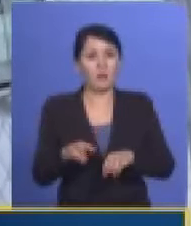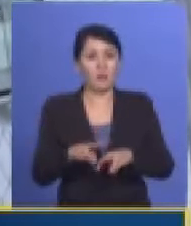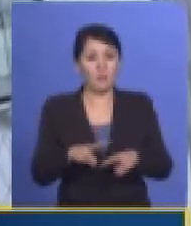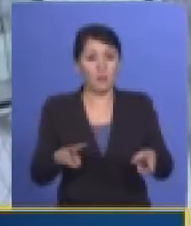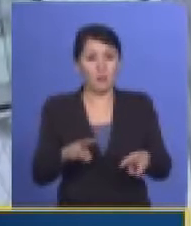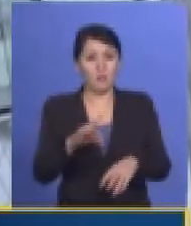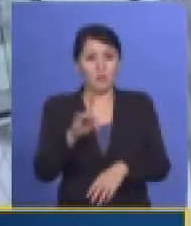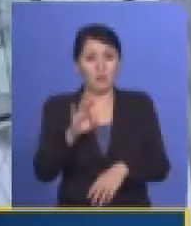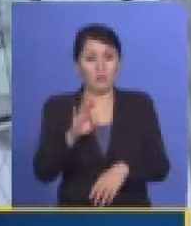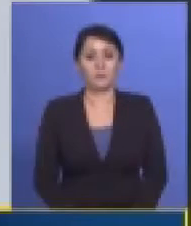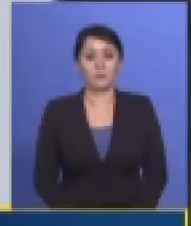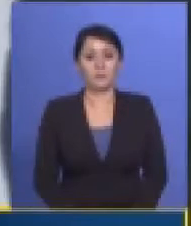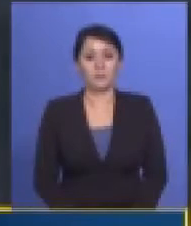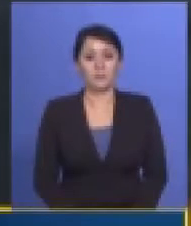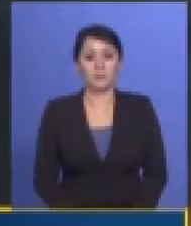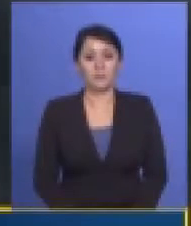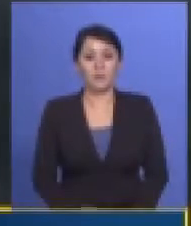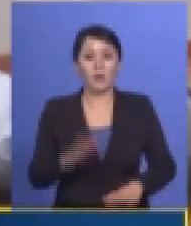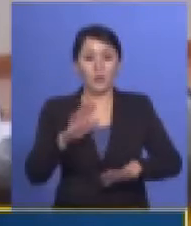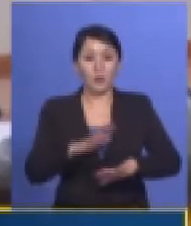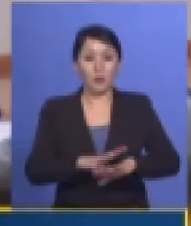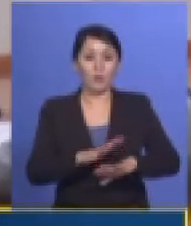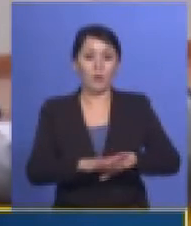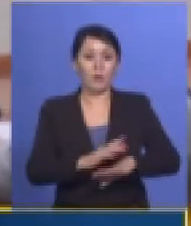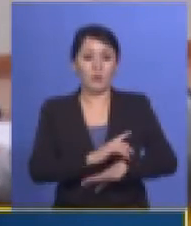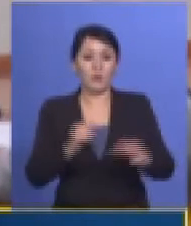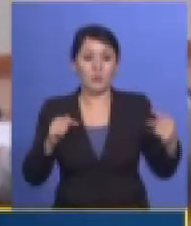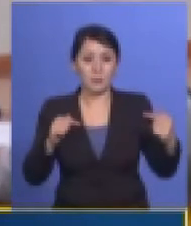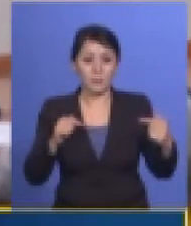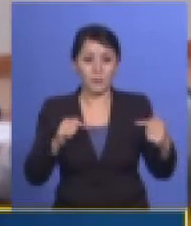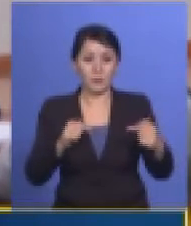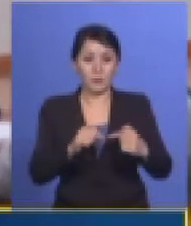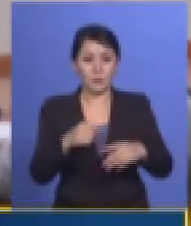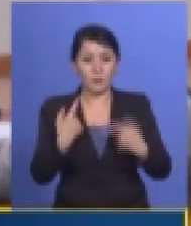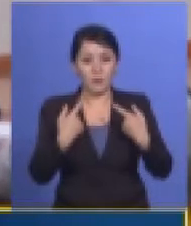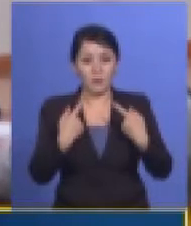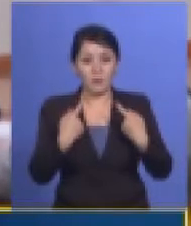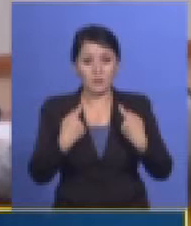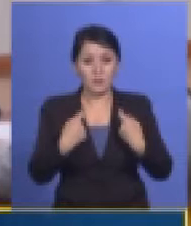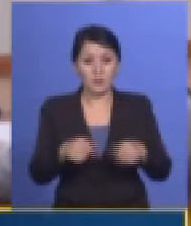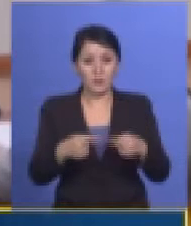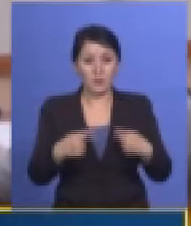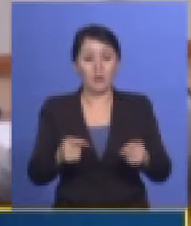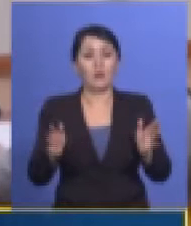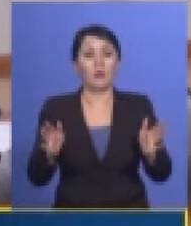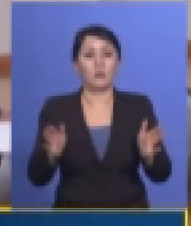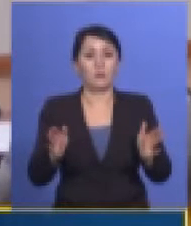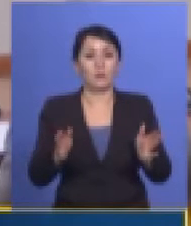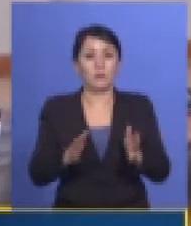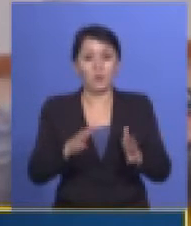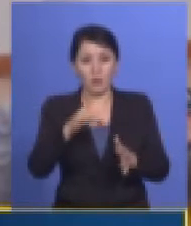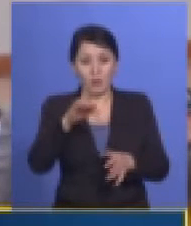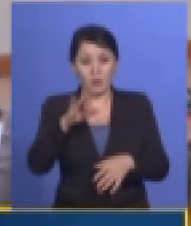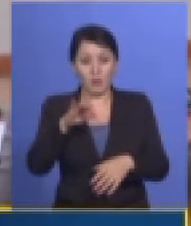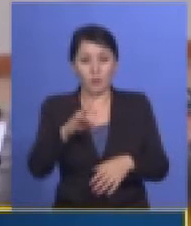деді вице-министр. Қордың бәсекеге қабілетсіз сатып алу қысқарту үшін холдинг